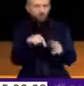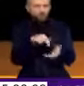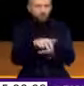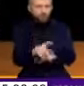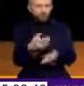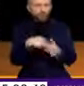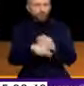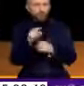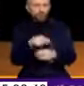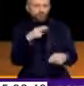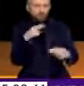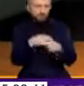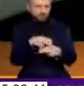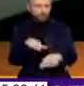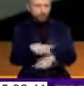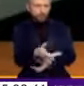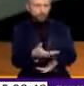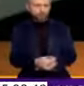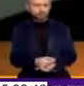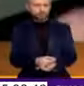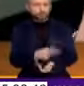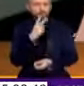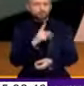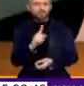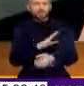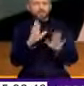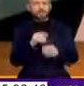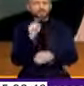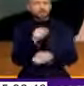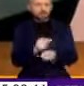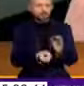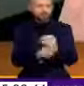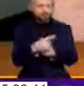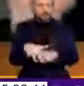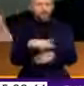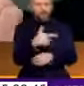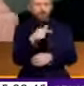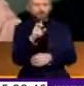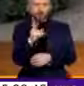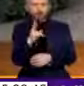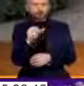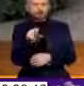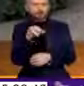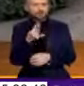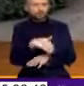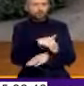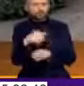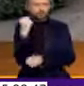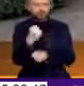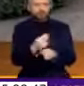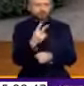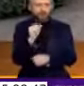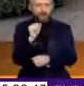пройти, тому що він перекриває дорогу. Бачу, що не тільки він там виріс, на території ГБК «Надія», на вулиці Робітничій,